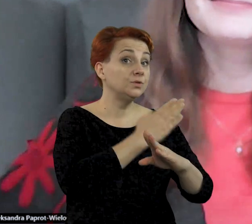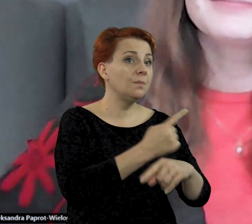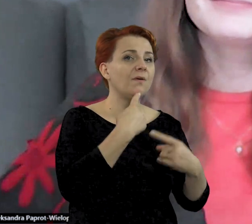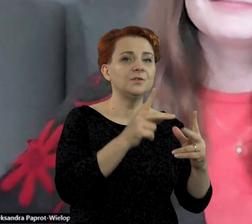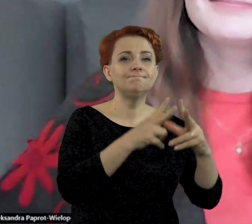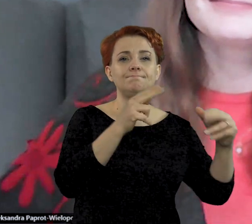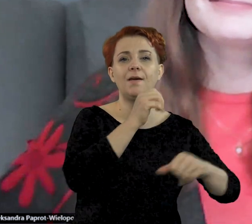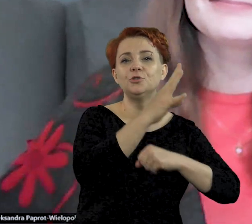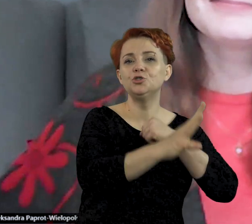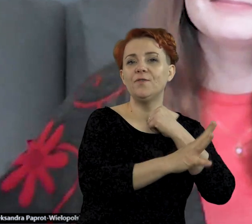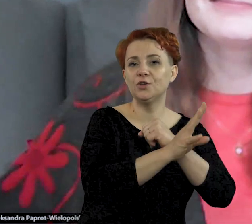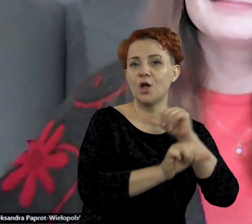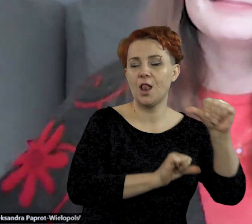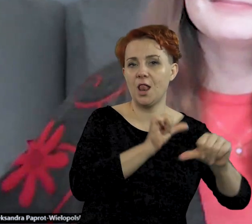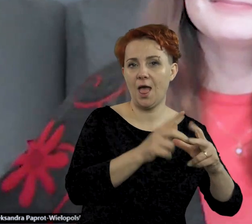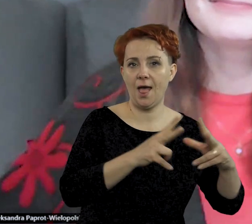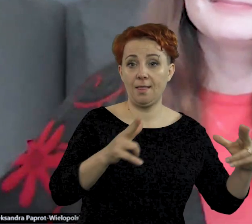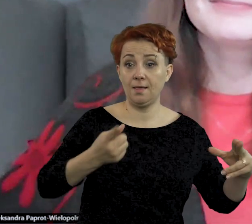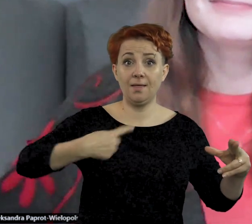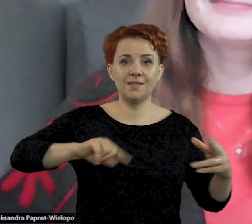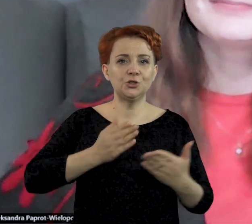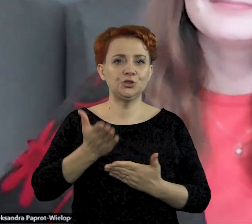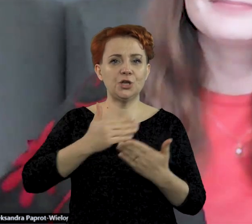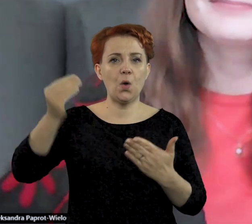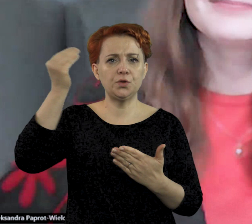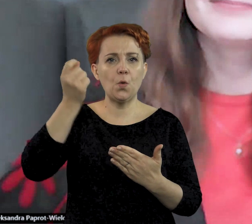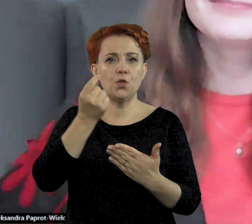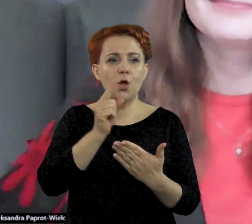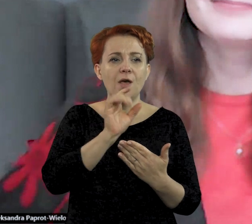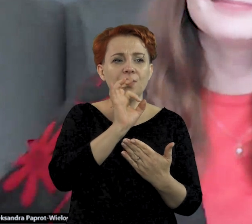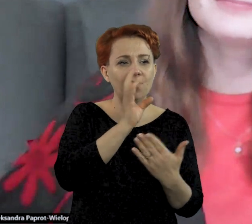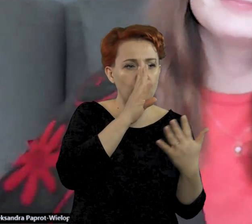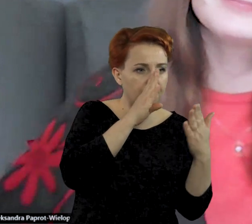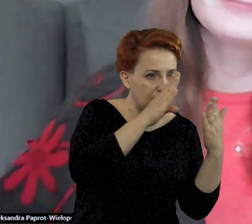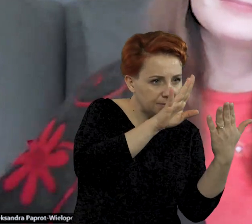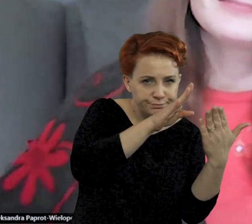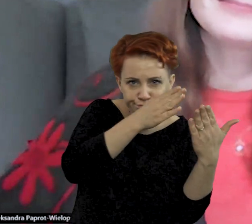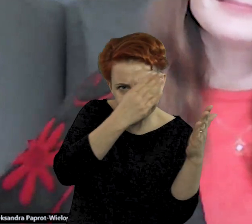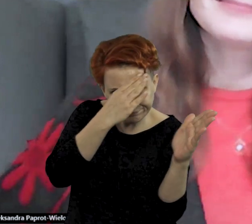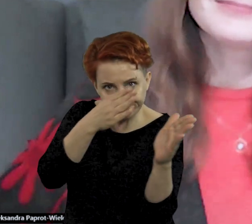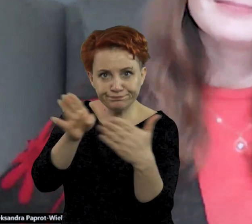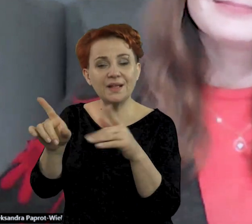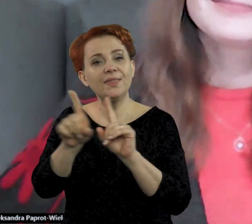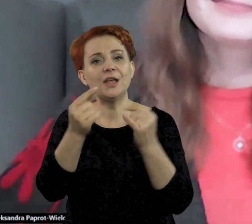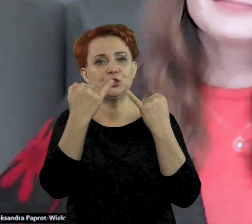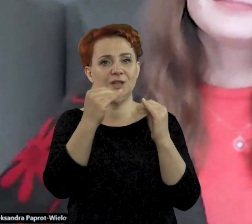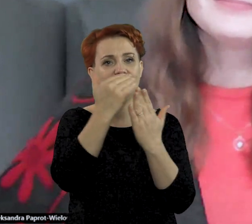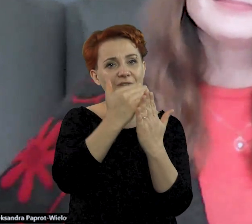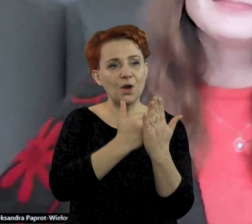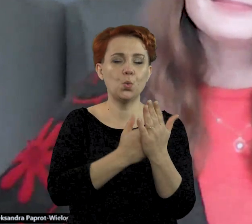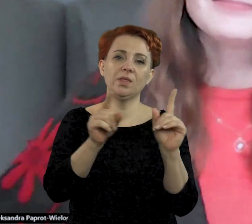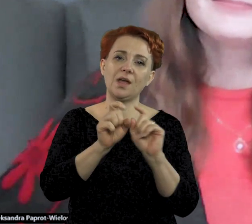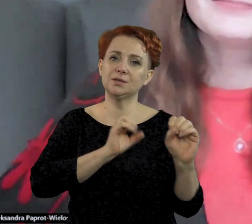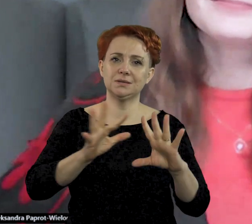latach 90. nasza dyscyplina troszeczkę zmieniła swoje oblicze, zmieniły się też warunki i kontekst uprawiania